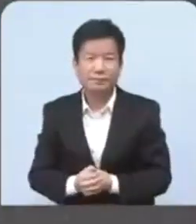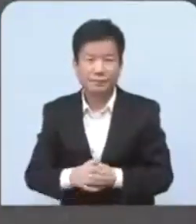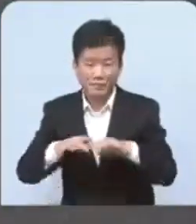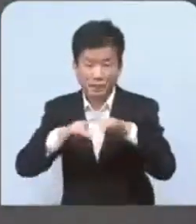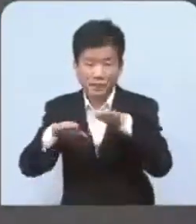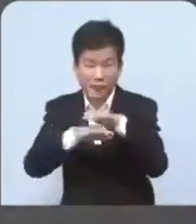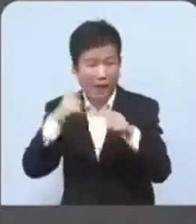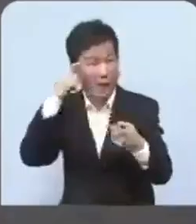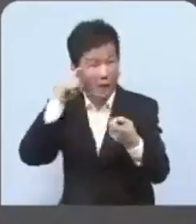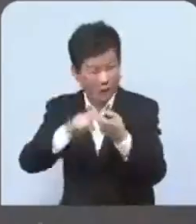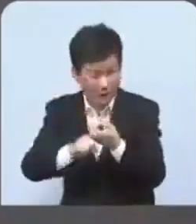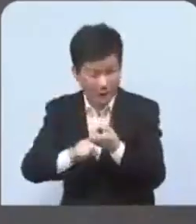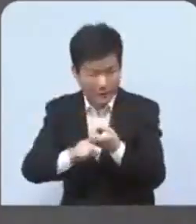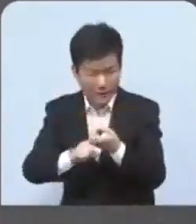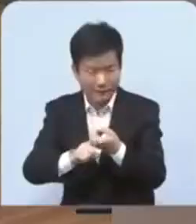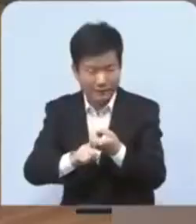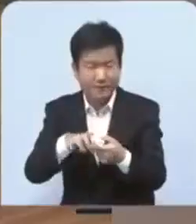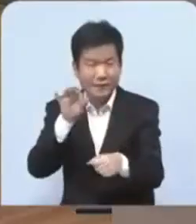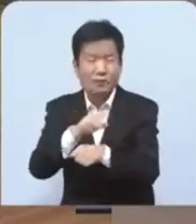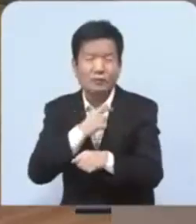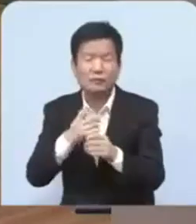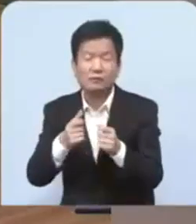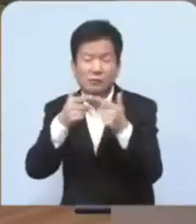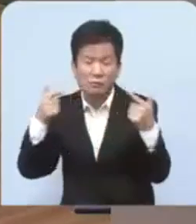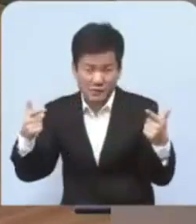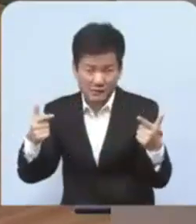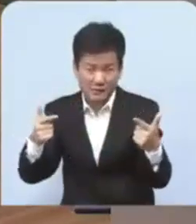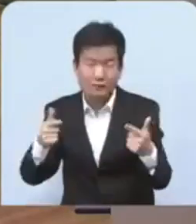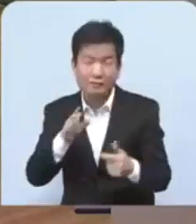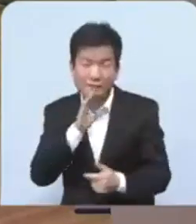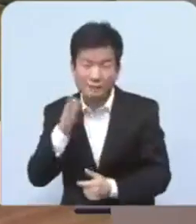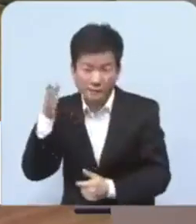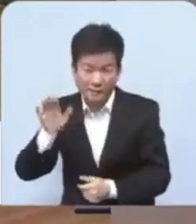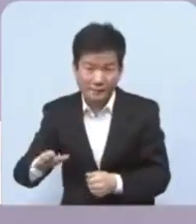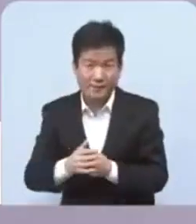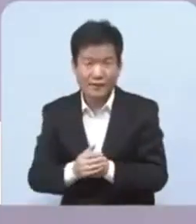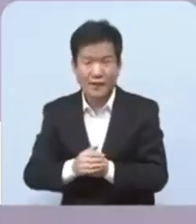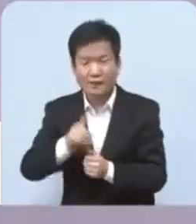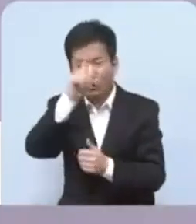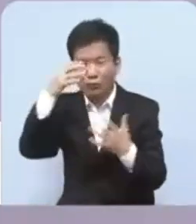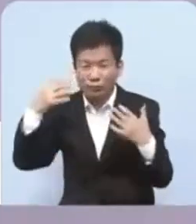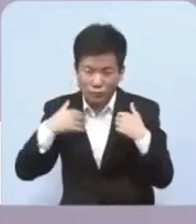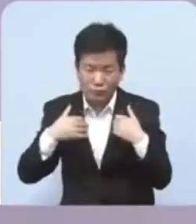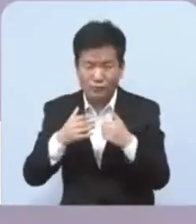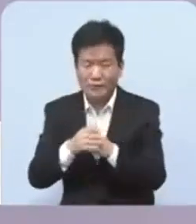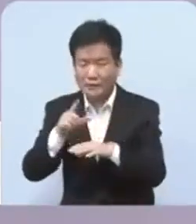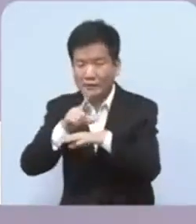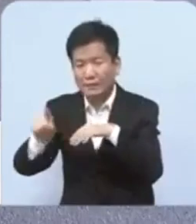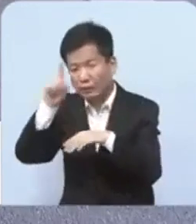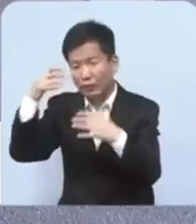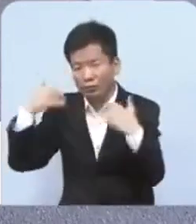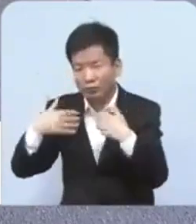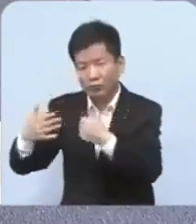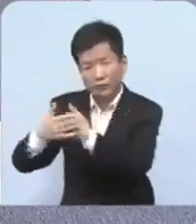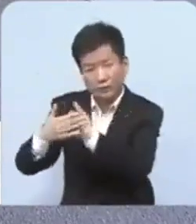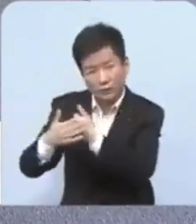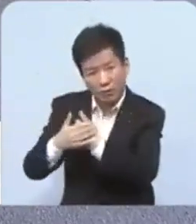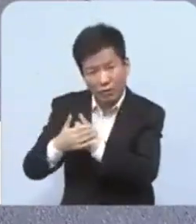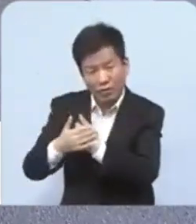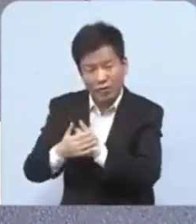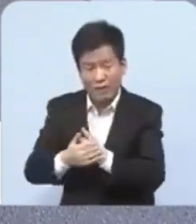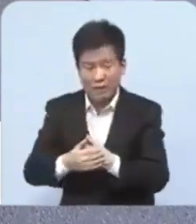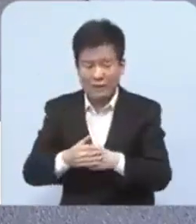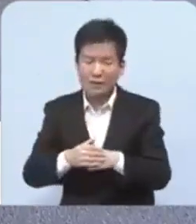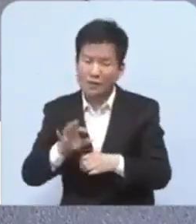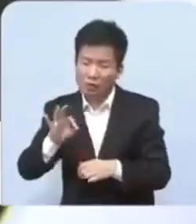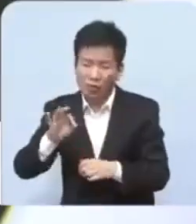전기차에 대한 관심과 수요가 늘면서 보급이 본격화하고 있지만 국비에 보태 지원되는 지방 보조금 규모는